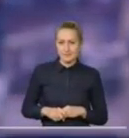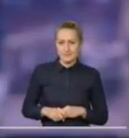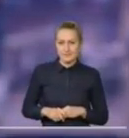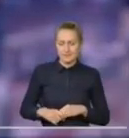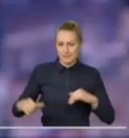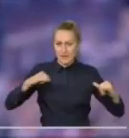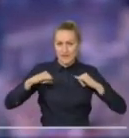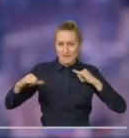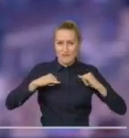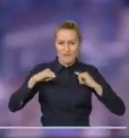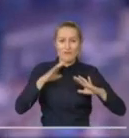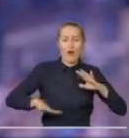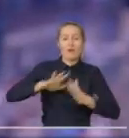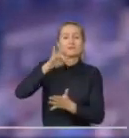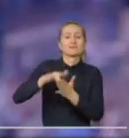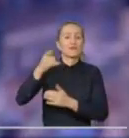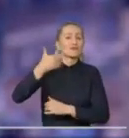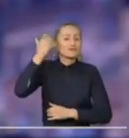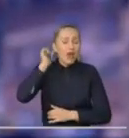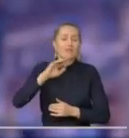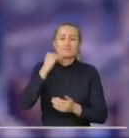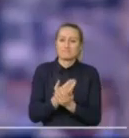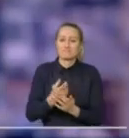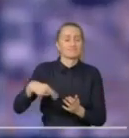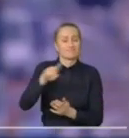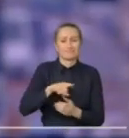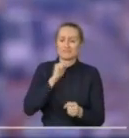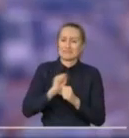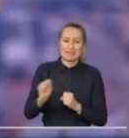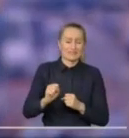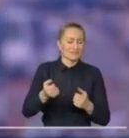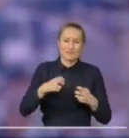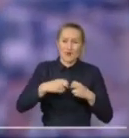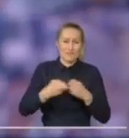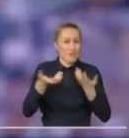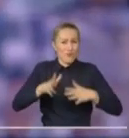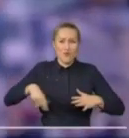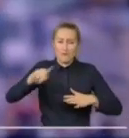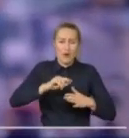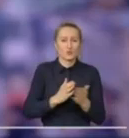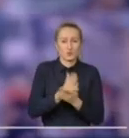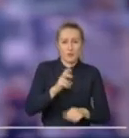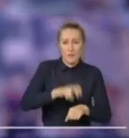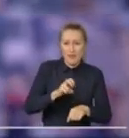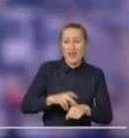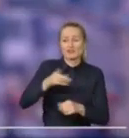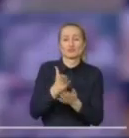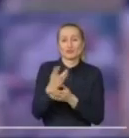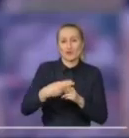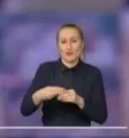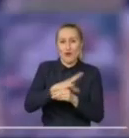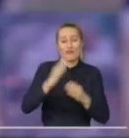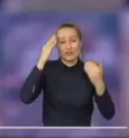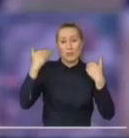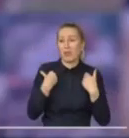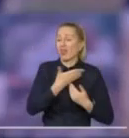Władze kraju pardubickiego w Czechach ogłosiły niewydolność systemu opieki medycznej przeciążonego przypadkami koronawirusa. W tamtejszych szpitalach nie ma miejsc dla